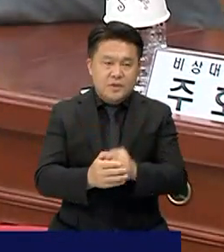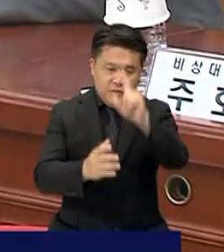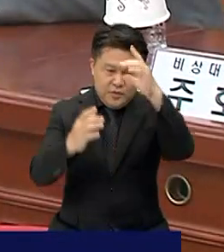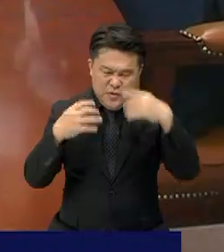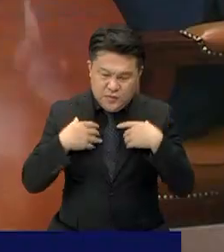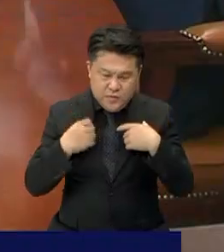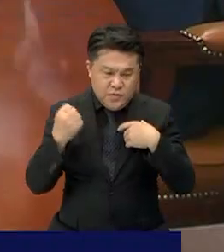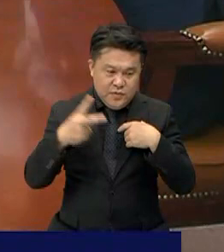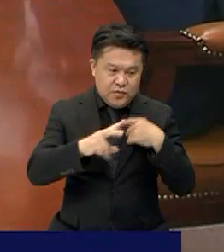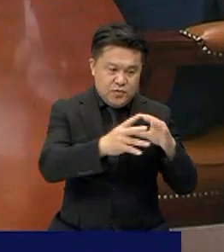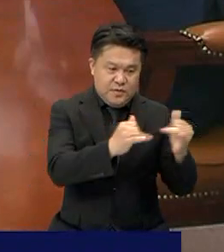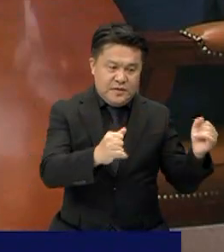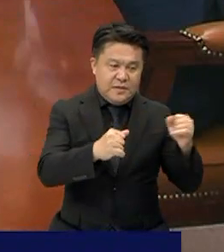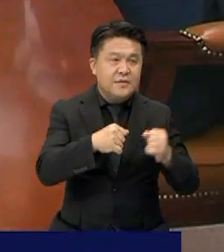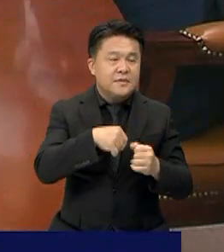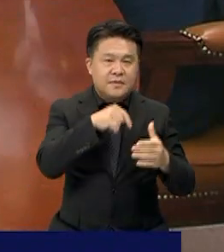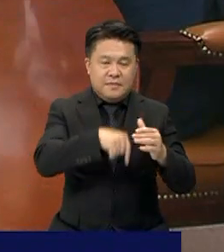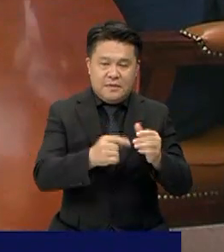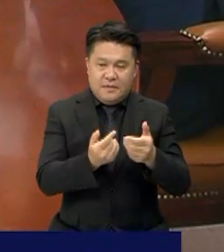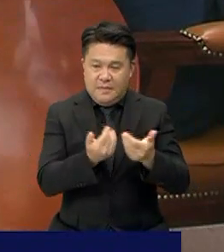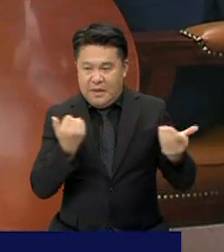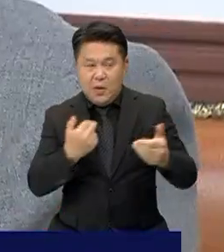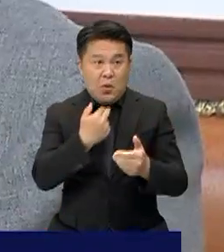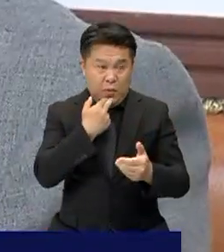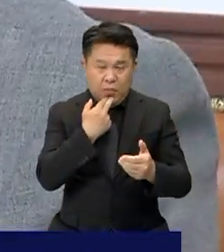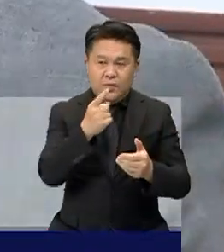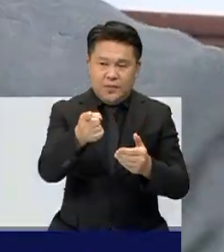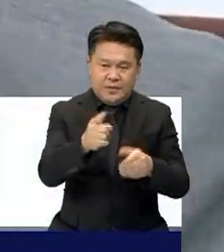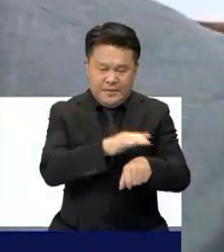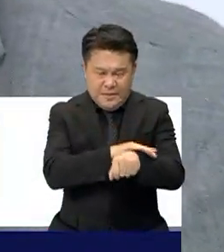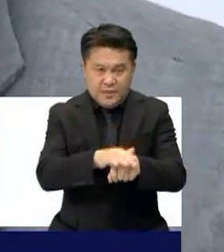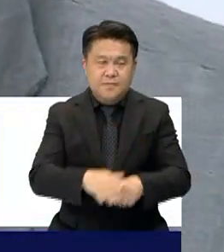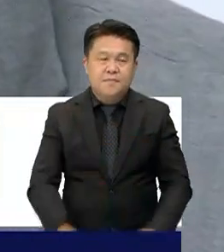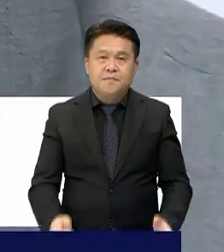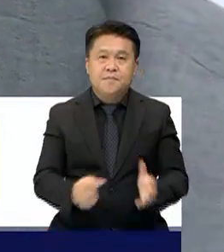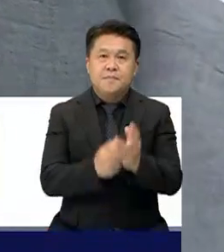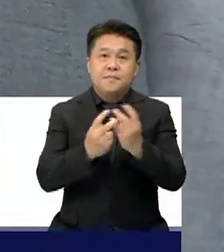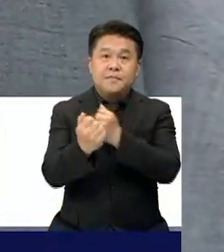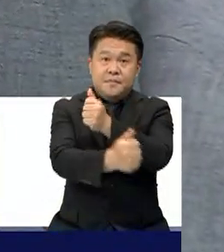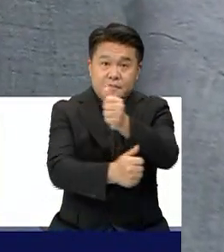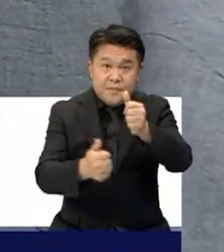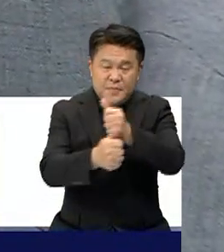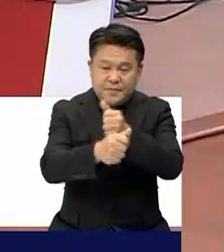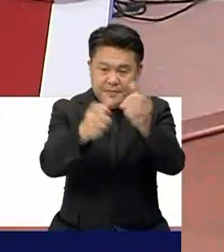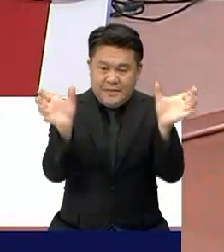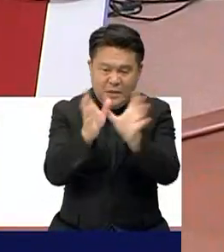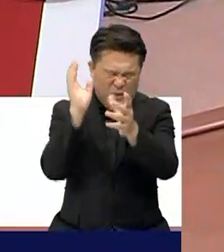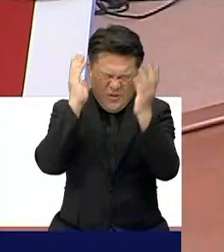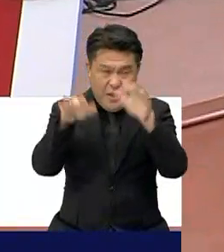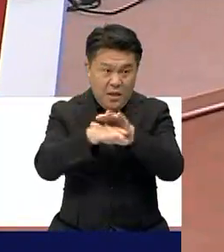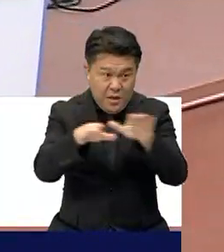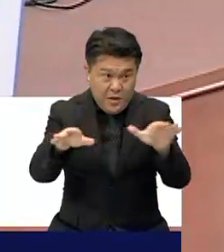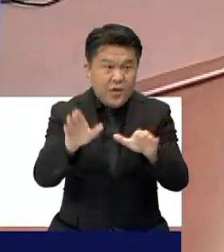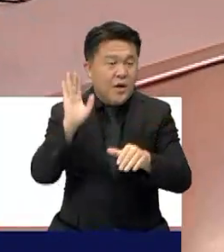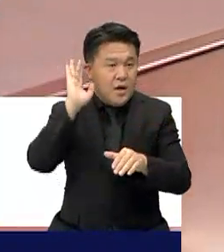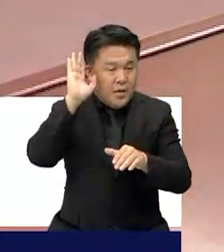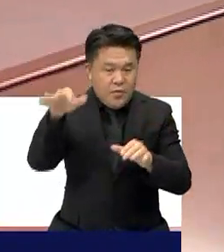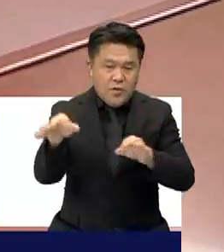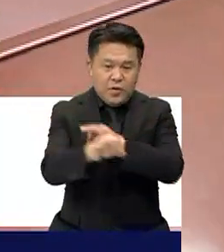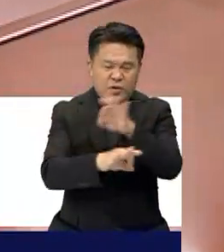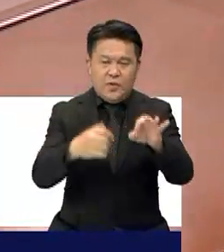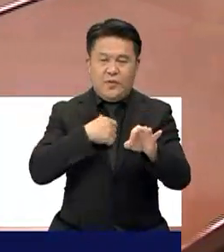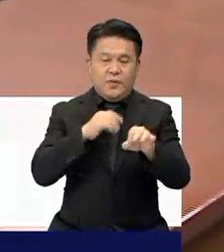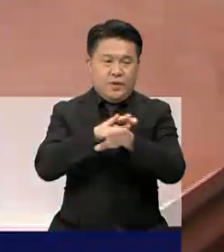없도록 하겠다고 밝혔습니다. 비대위원들도 당내 혼란을 수습하고 경제위기를 극복해 국민의 신뢰를